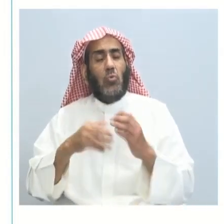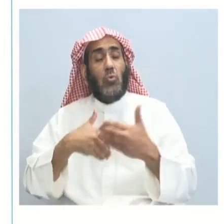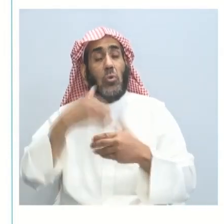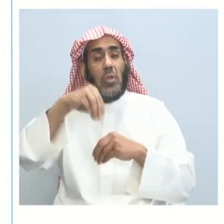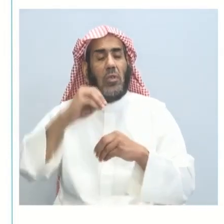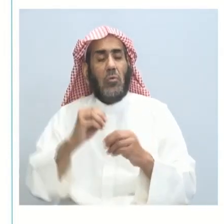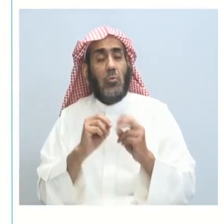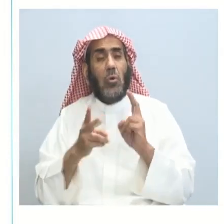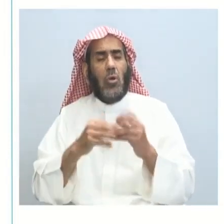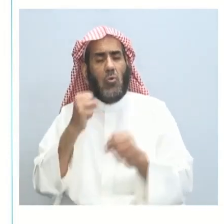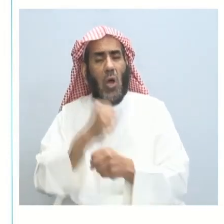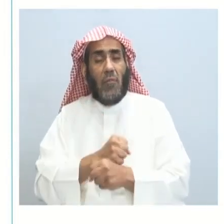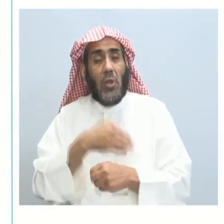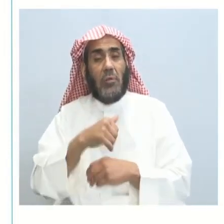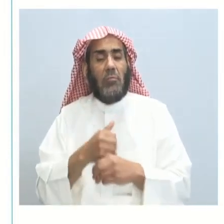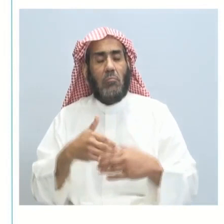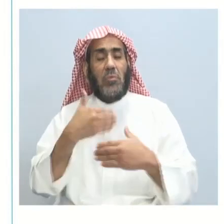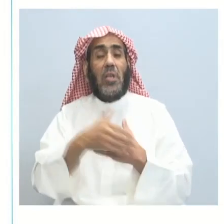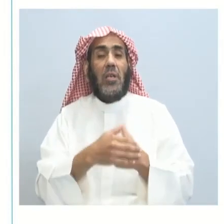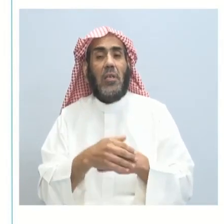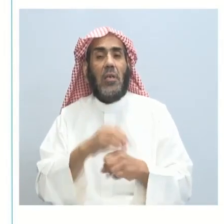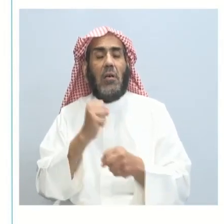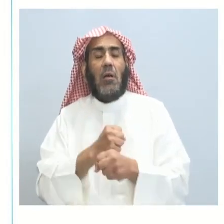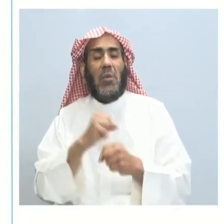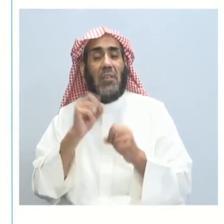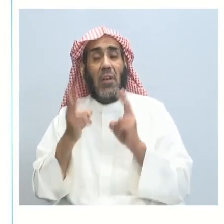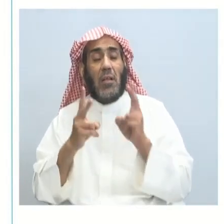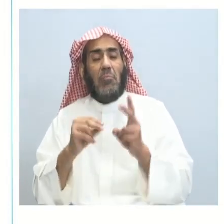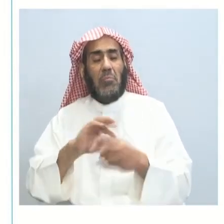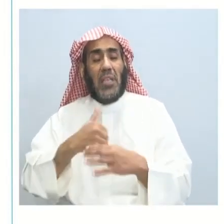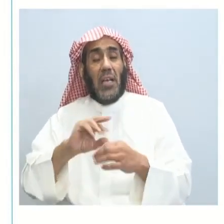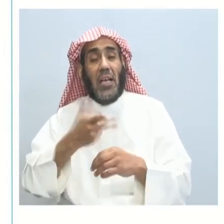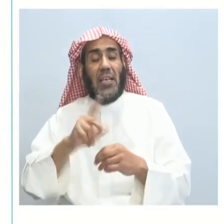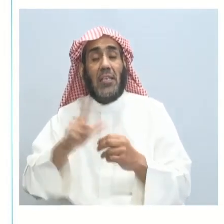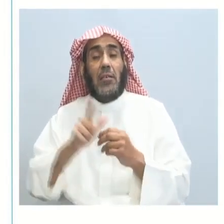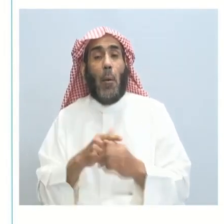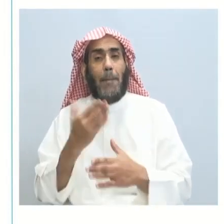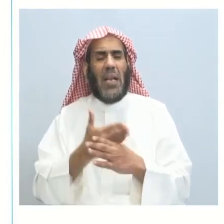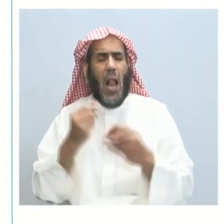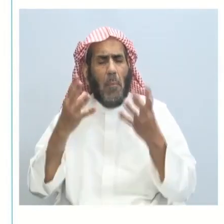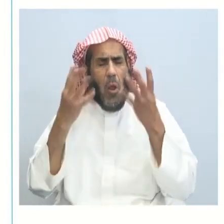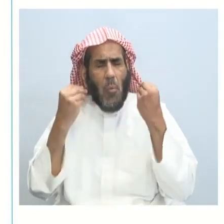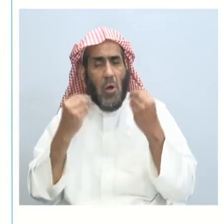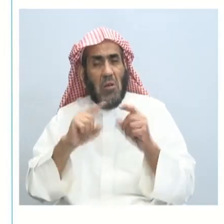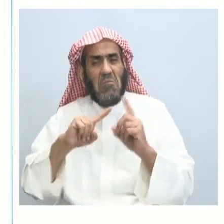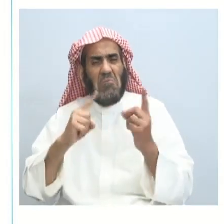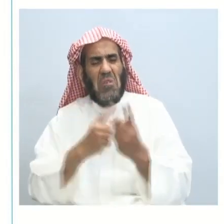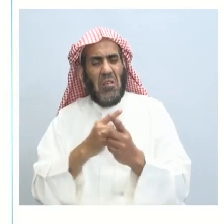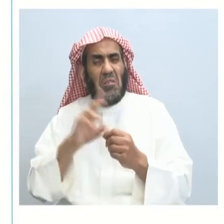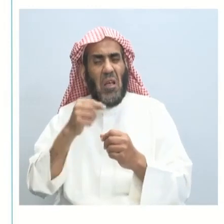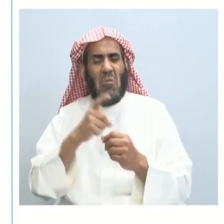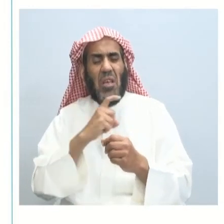من سمعتها تحافظ عليها وبالتالي قامت فعاليه بطريقه غير صحيحه بناء على معلومات مغلوطه او